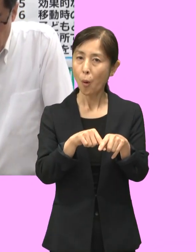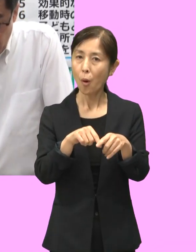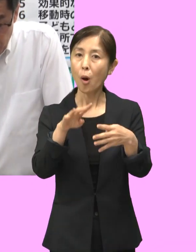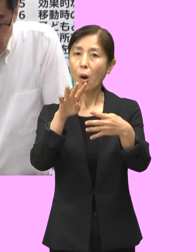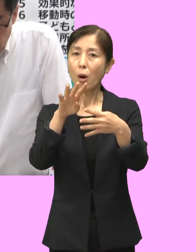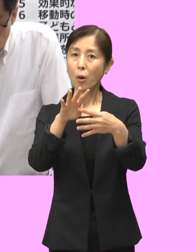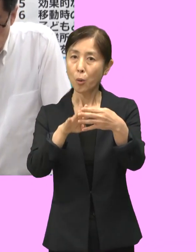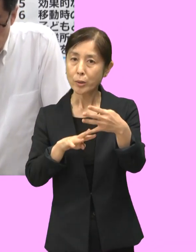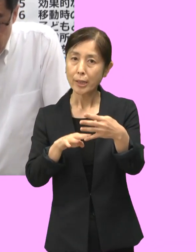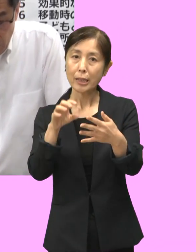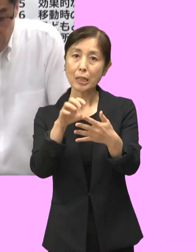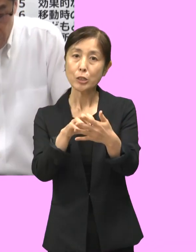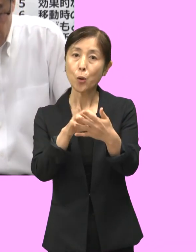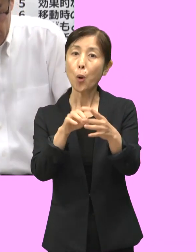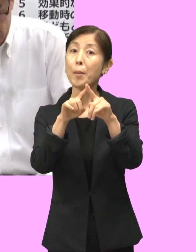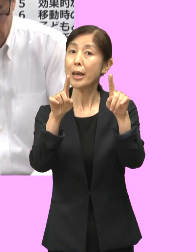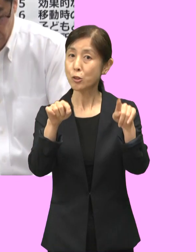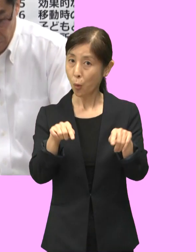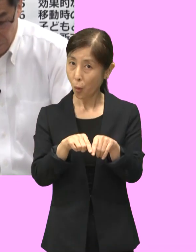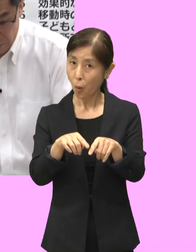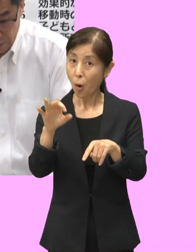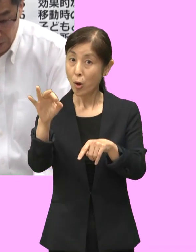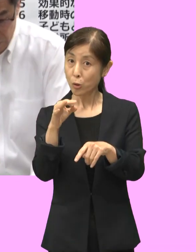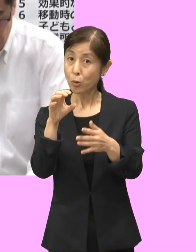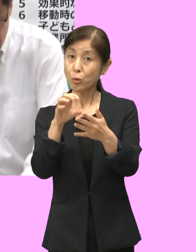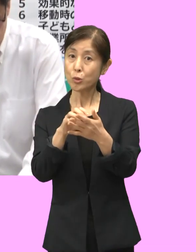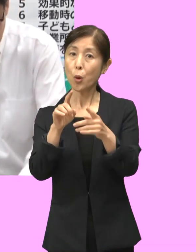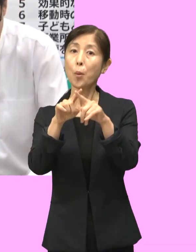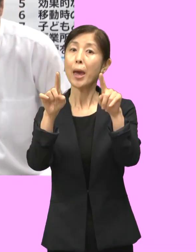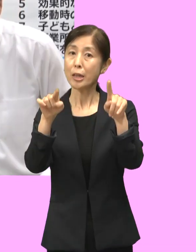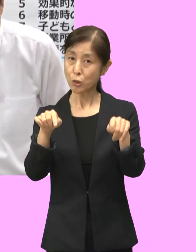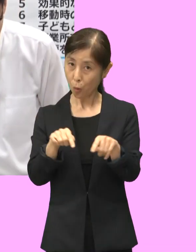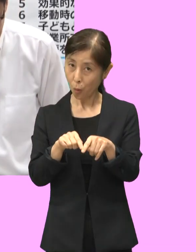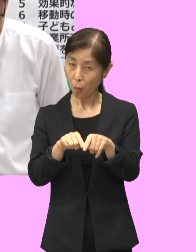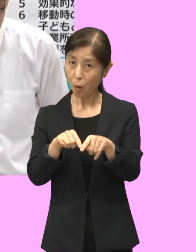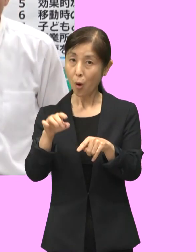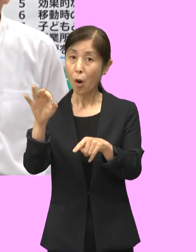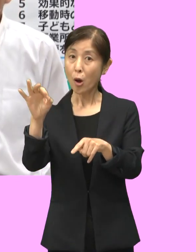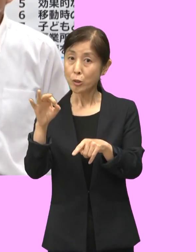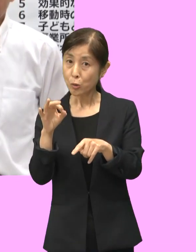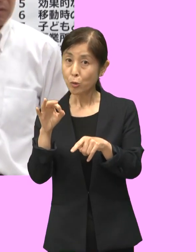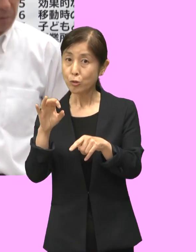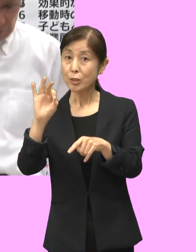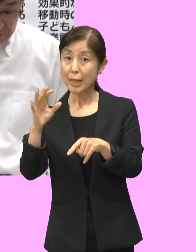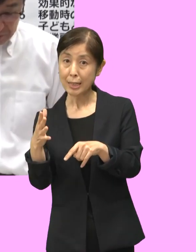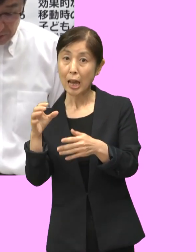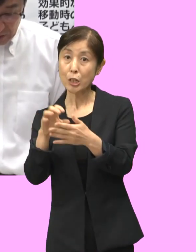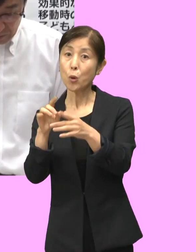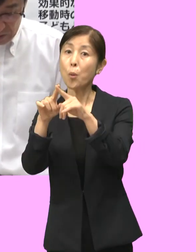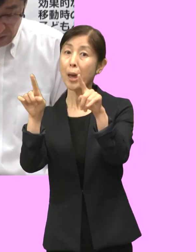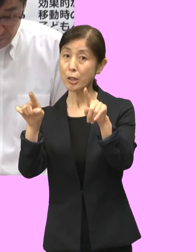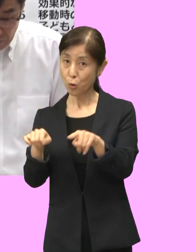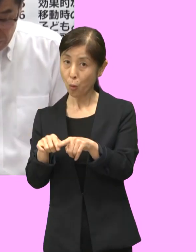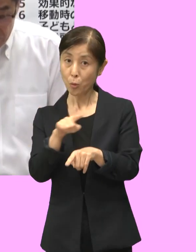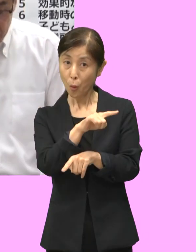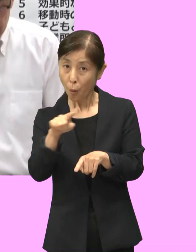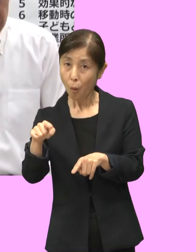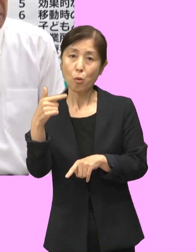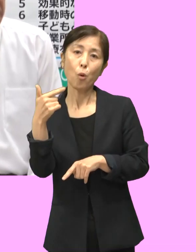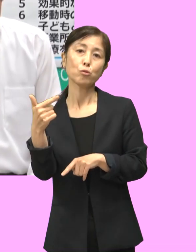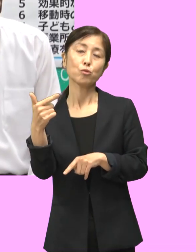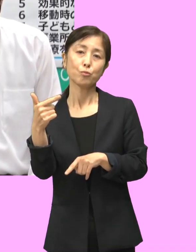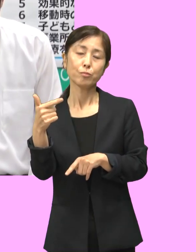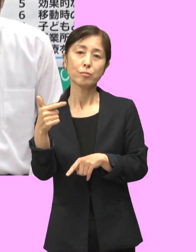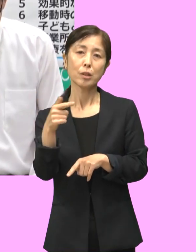証明書、所得証明書、それから所得課税証明書のこの6種類でありまして、それ